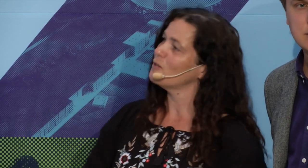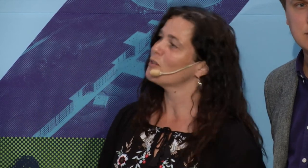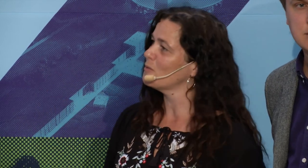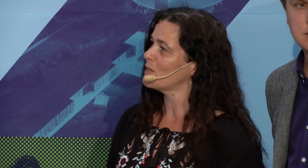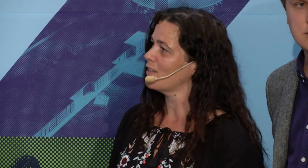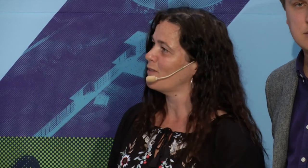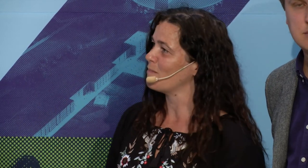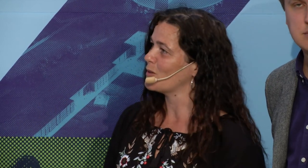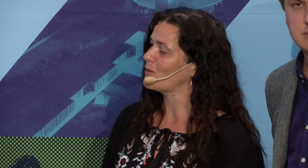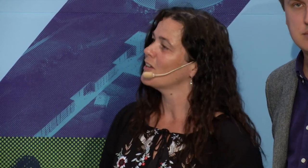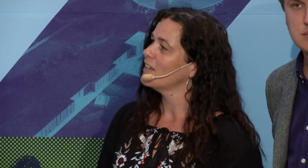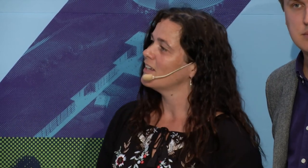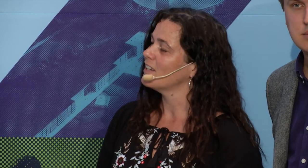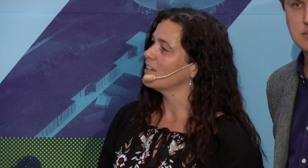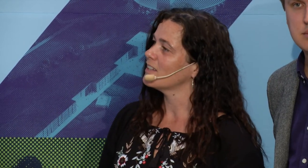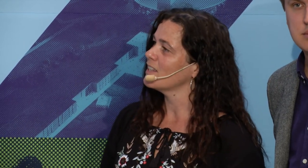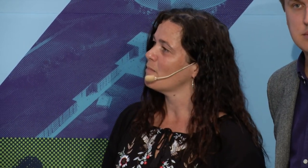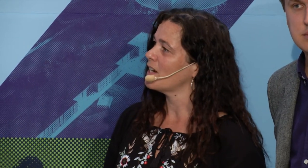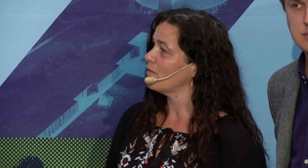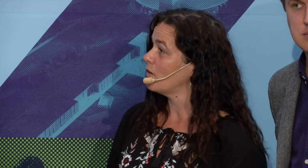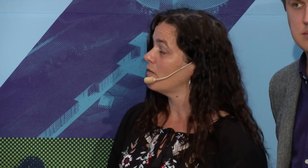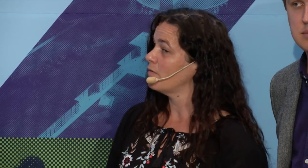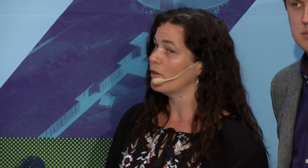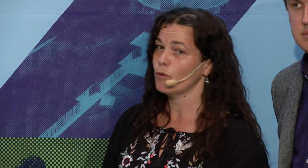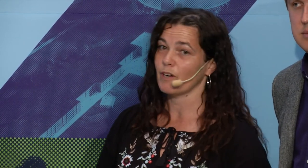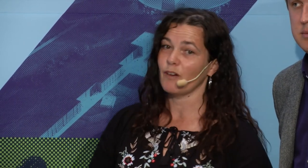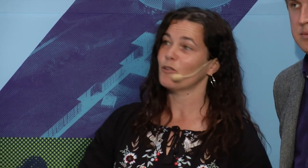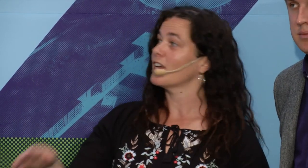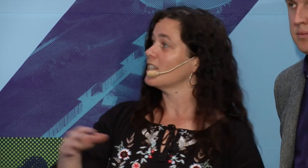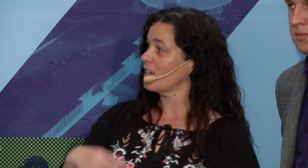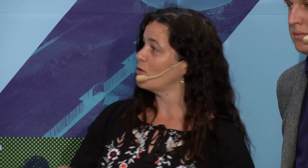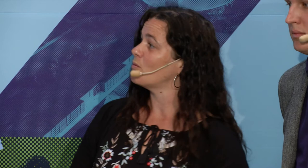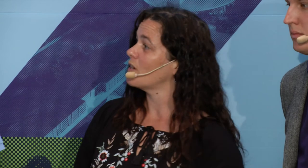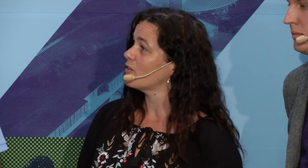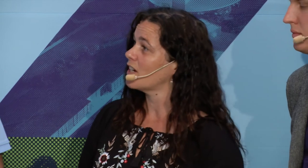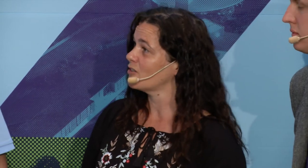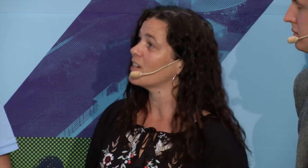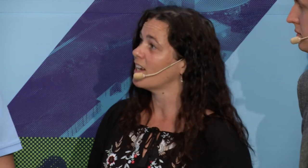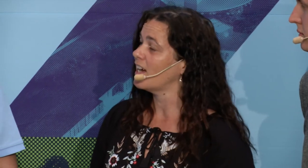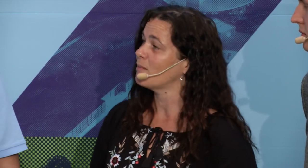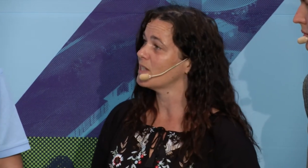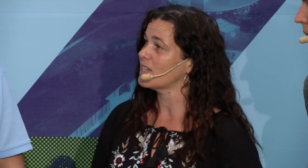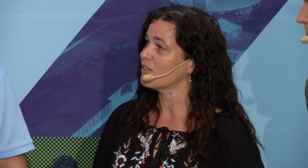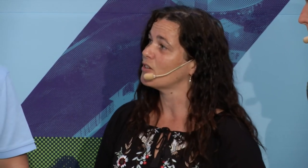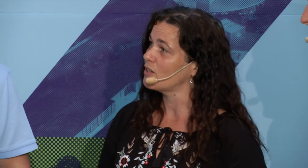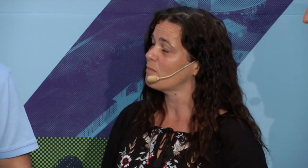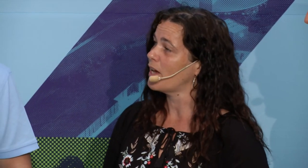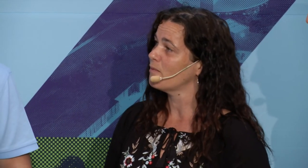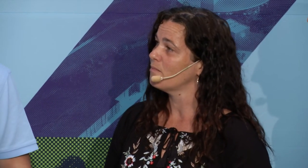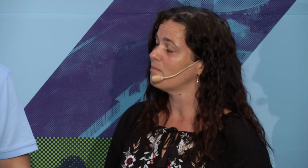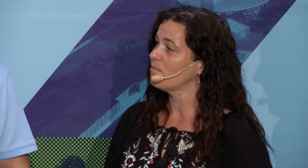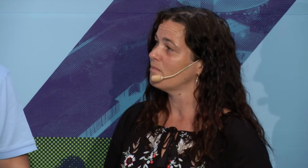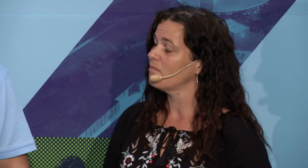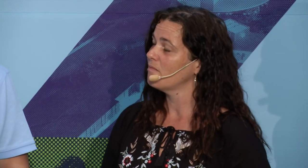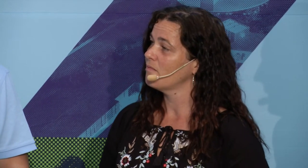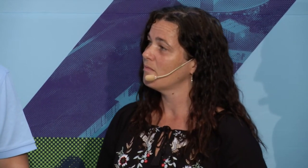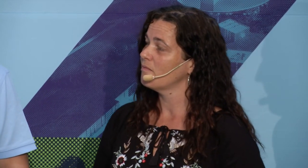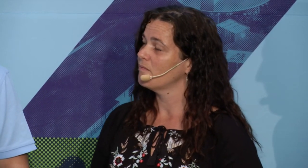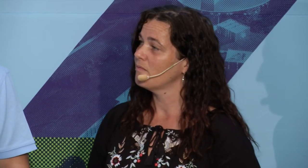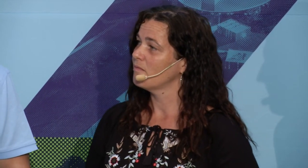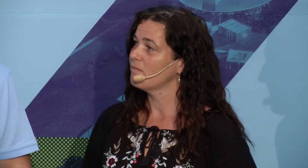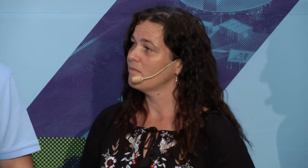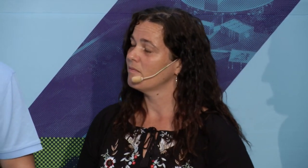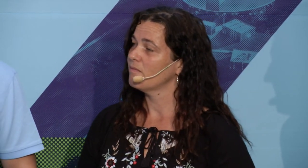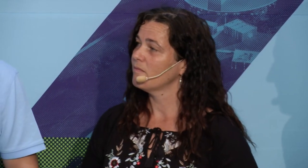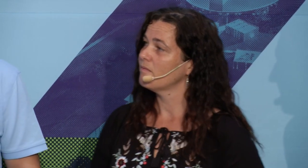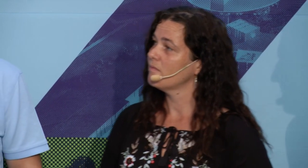utvecklingen har rusat framåt snabbare än vad våra organisationer och traditionella arbetssätt har hunnit med. Så mer kunskap